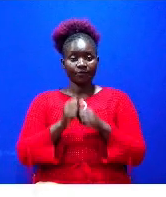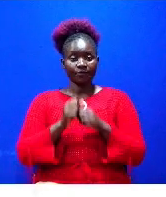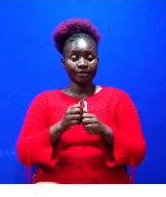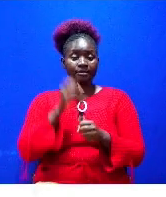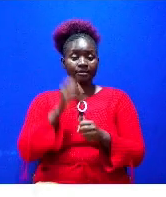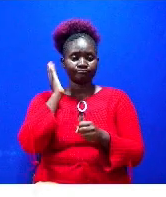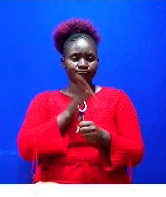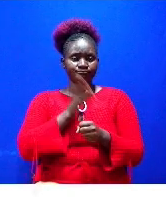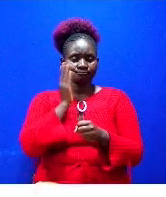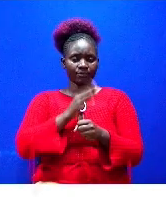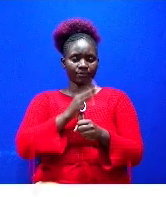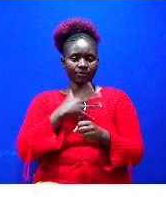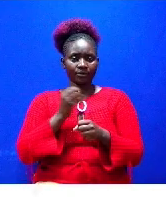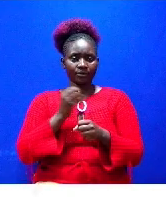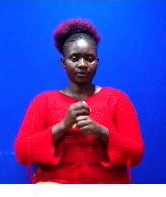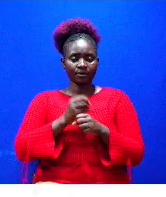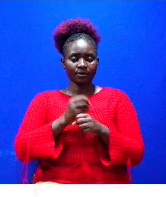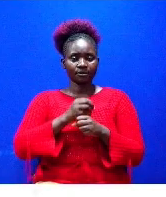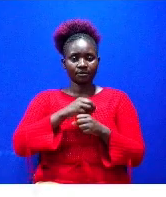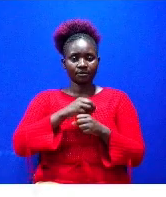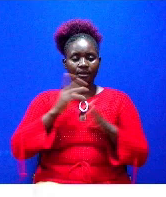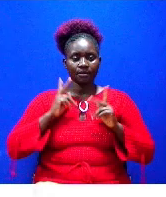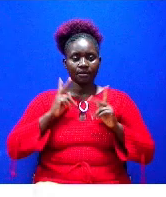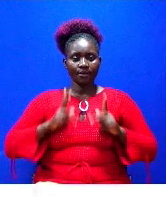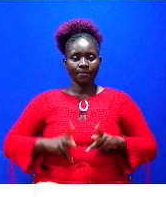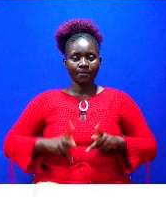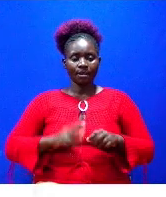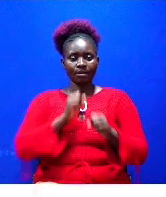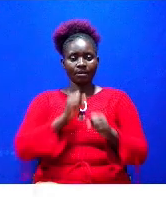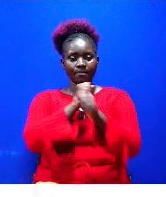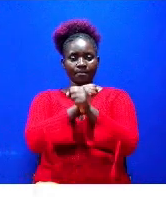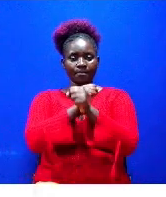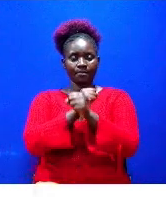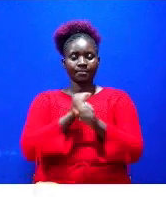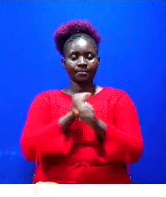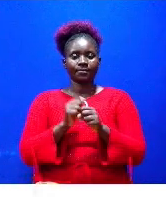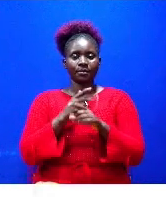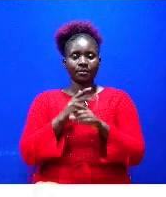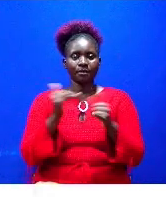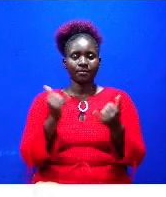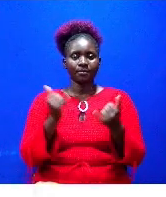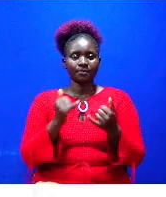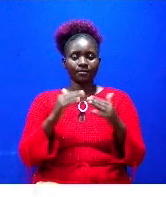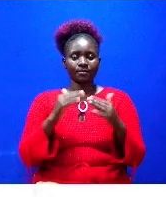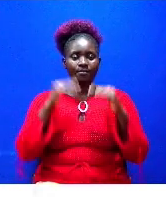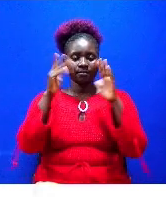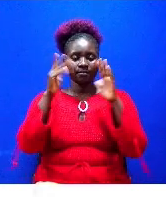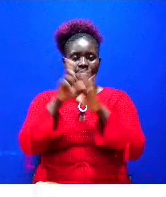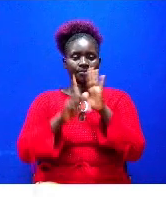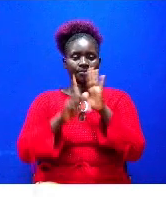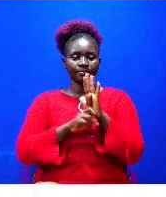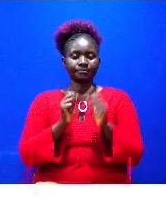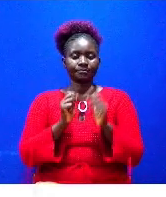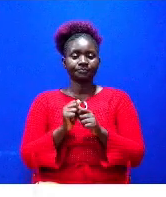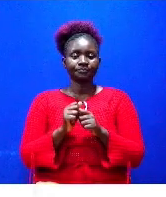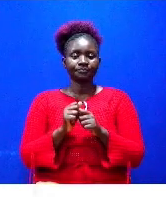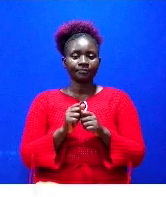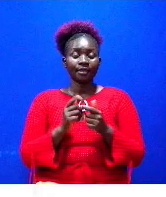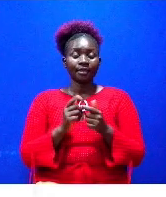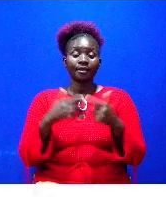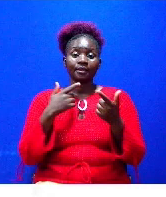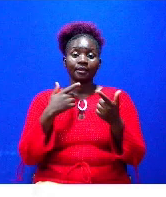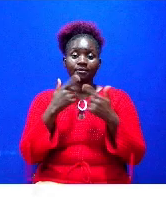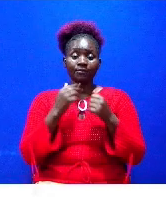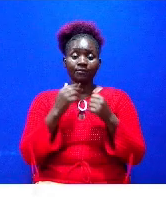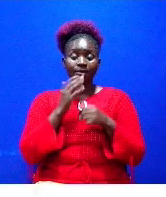siba ganirie umuntu yu vega kubwatu Kusaga kube kwa biara na boigo kuimu kiriwa ege tambu kiru Nanya nabani go mamate